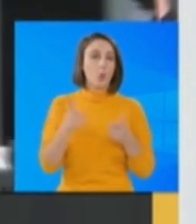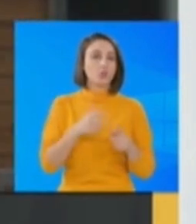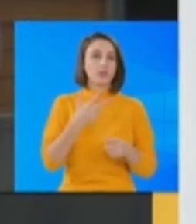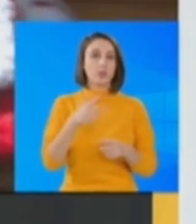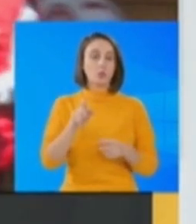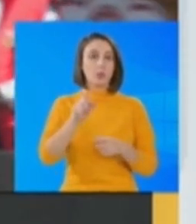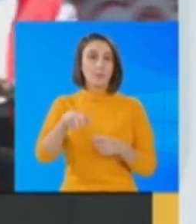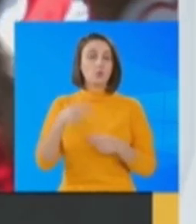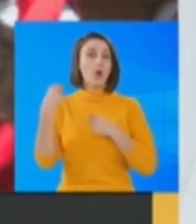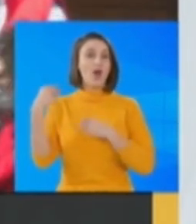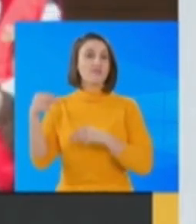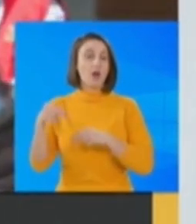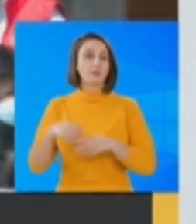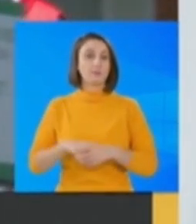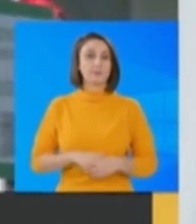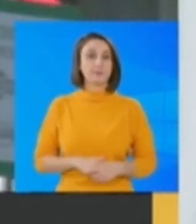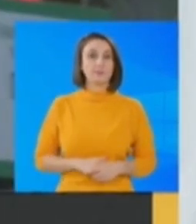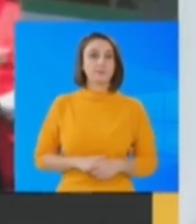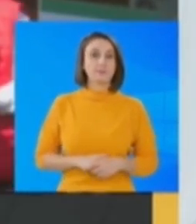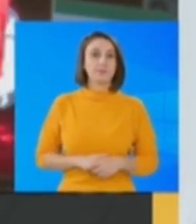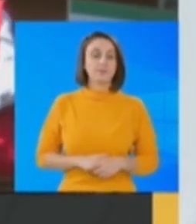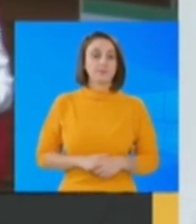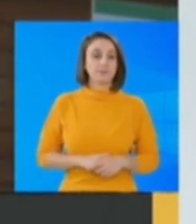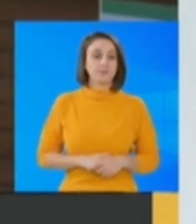doar concerte, cu 300 de oameni în aer liber,